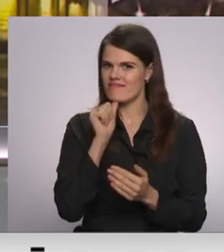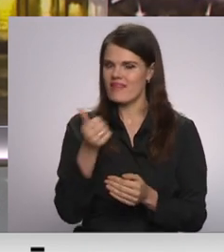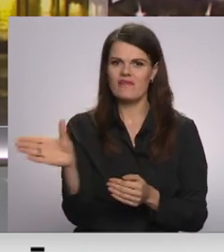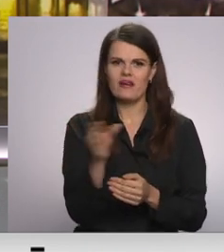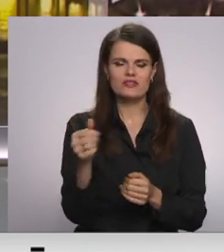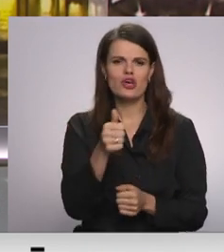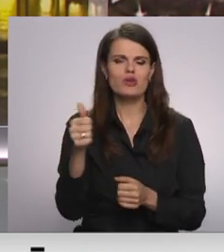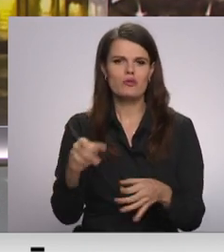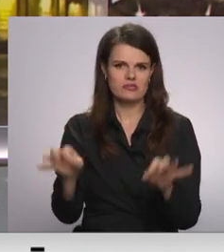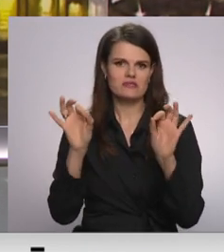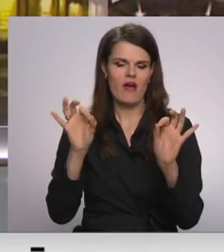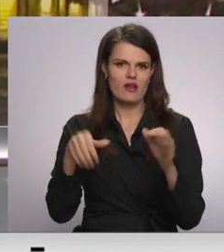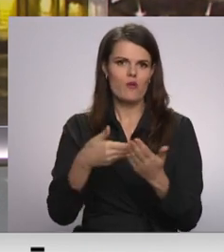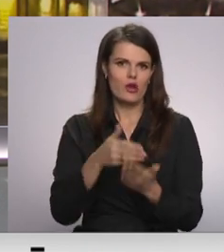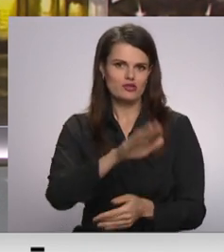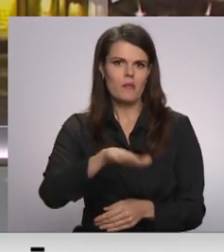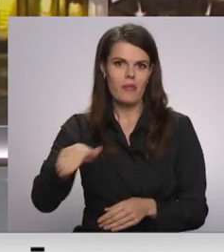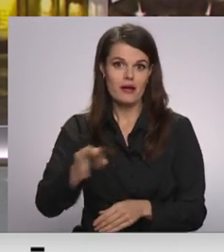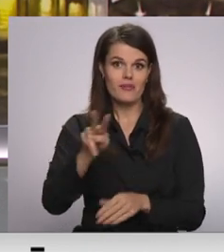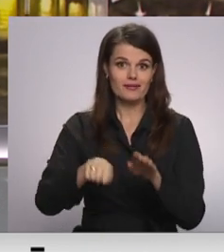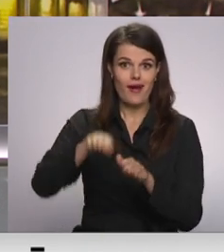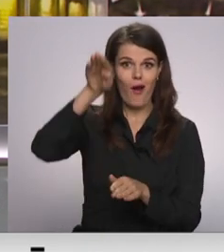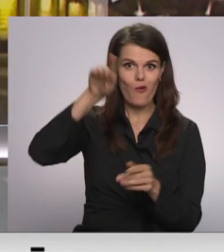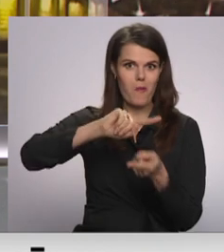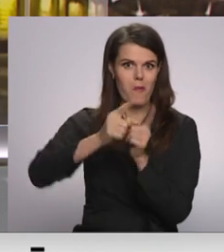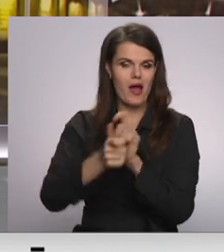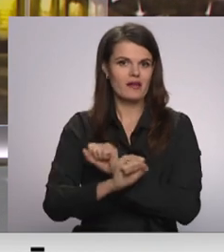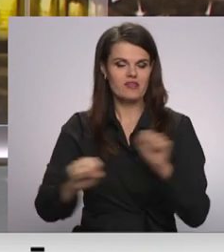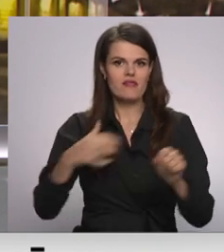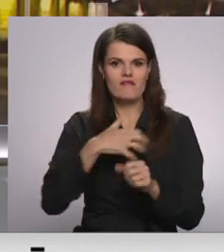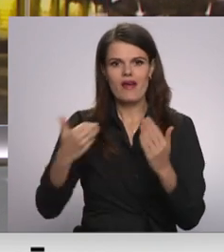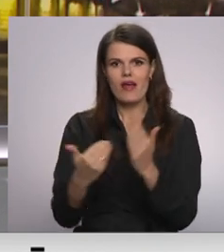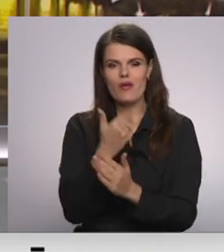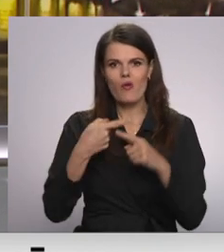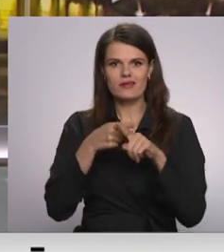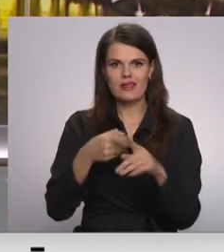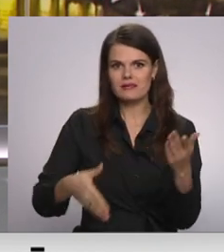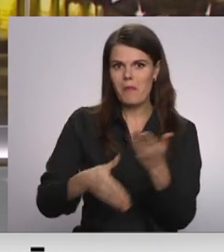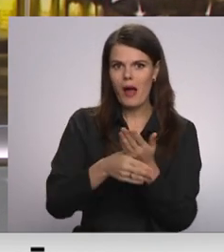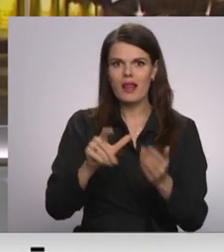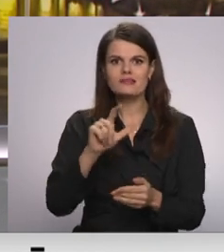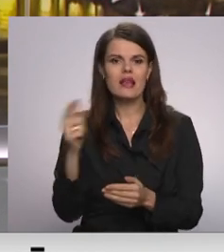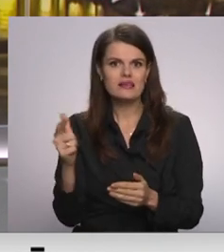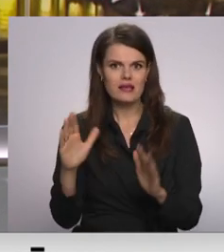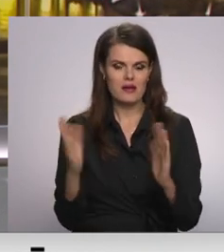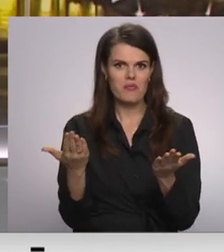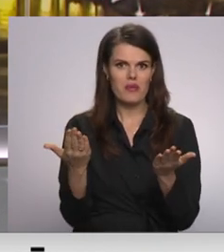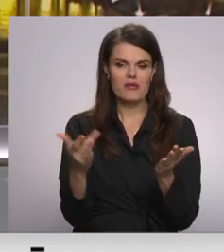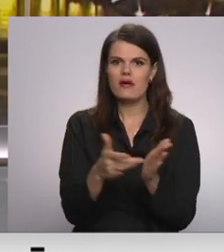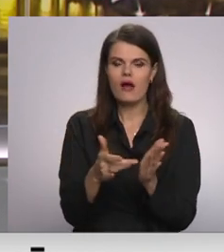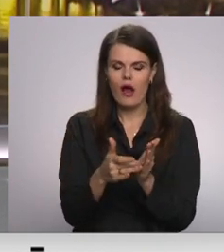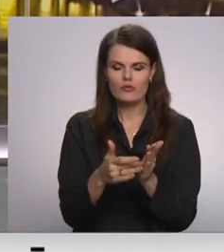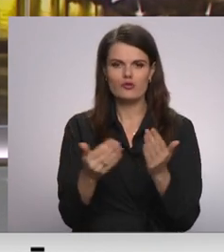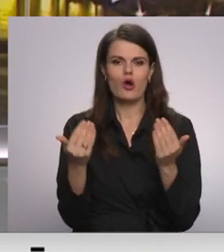aug un strauji mainās. Teorētiski valsts nodrošina dažādus tehniskos palīgu līdzekļus, bet kādus? Par to šodien plašāk